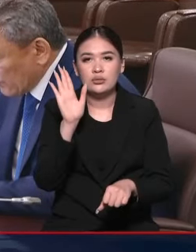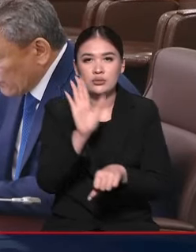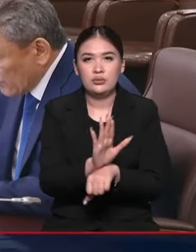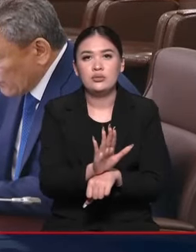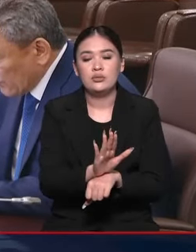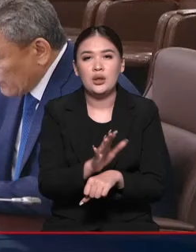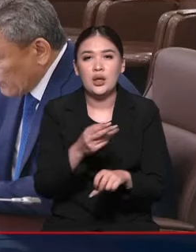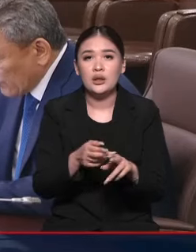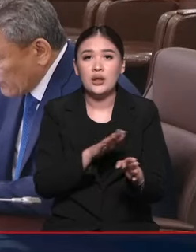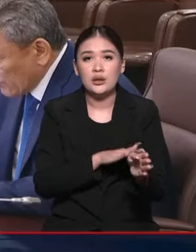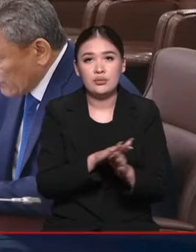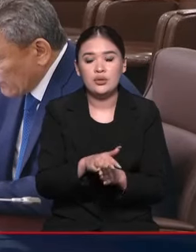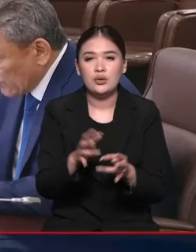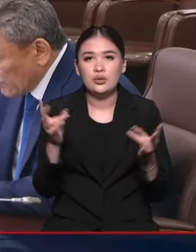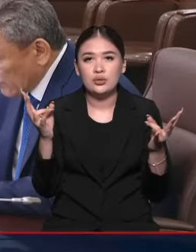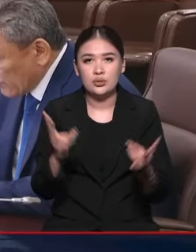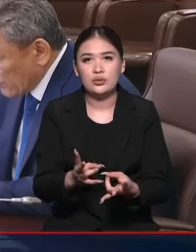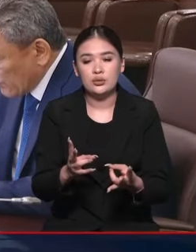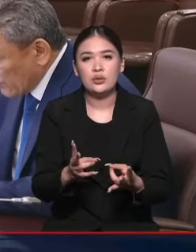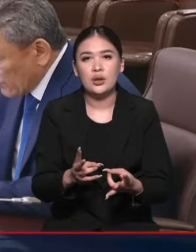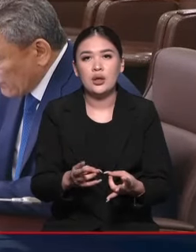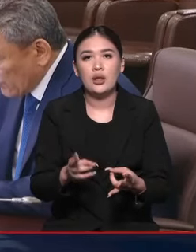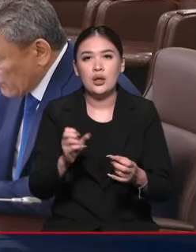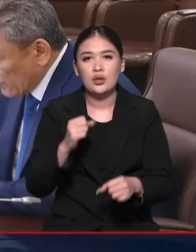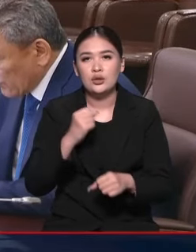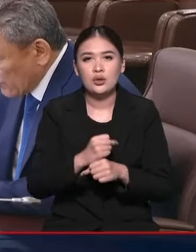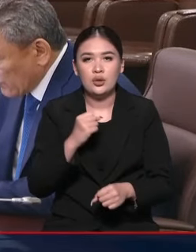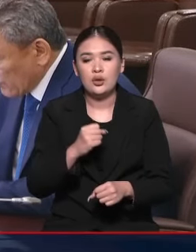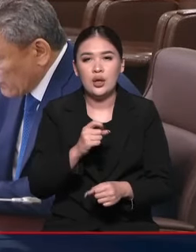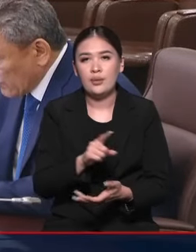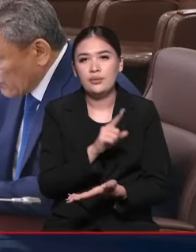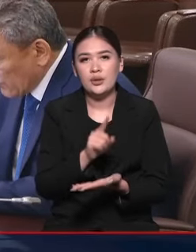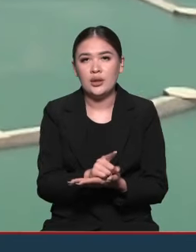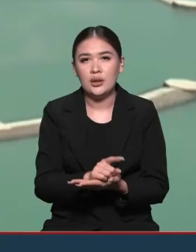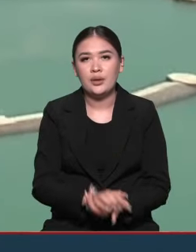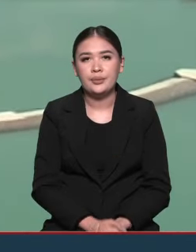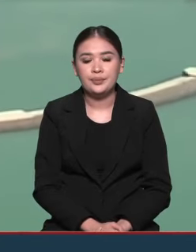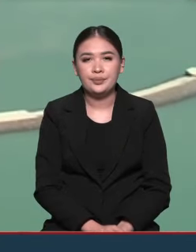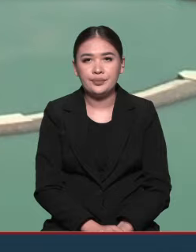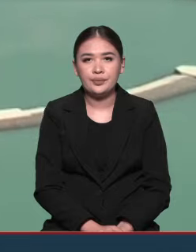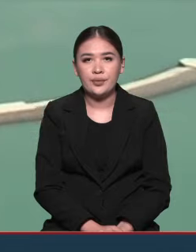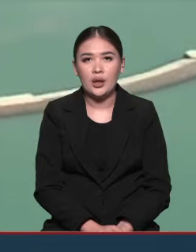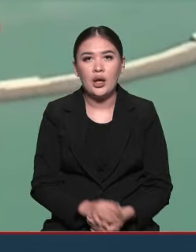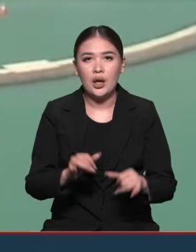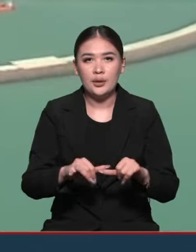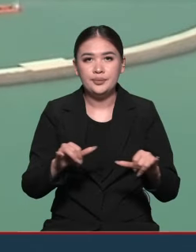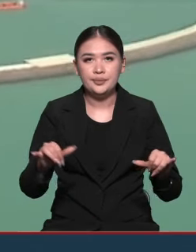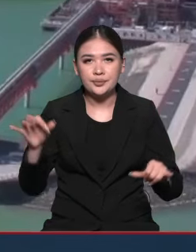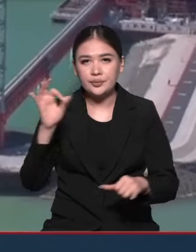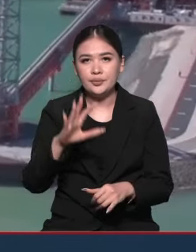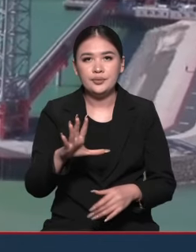Причем ее исполнение носит не рекомендательный характер, а строго обязательный. Расширение